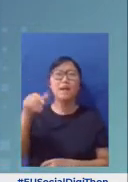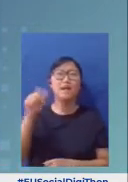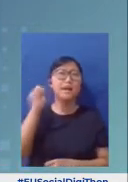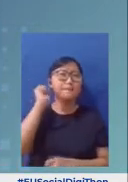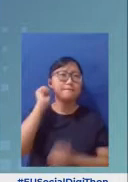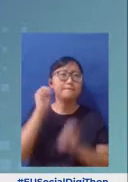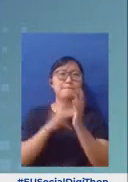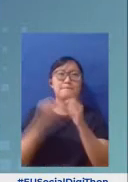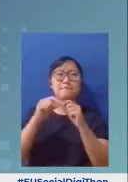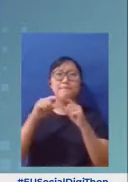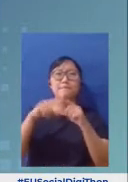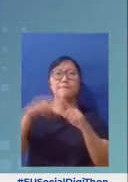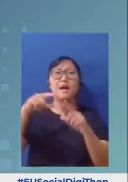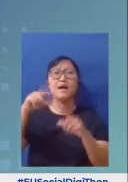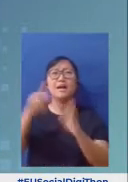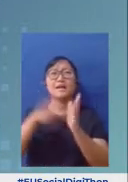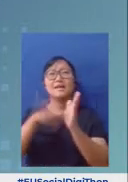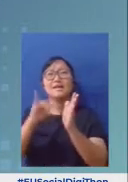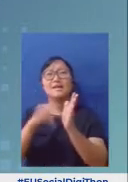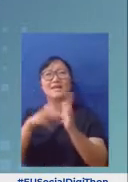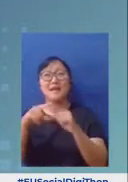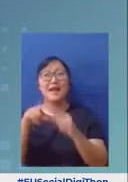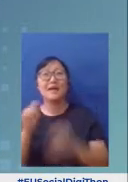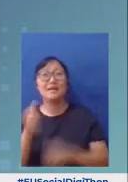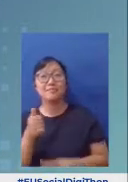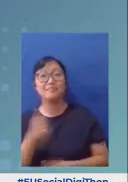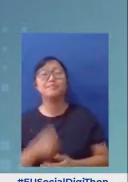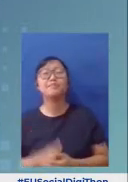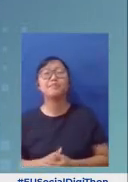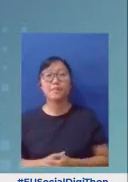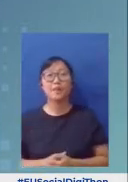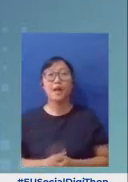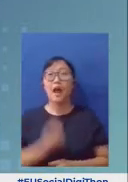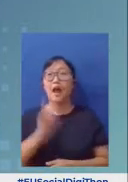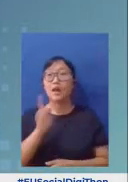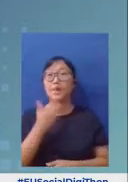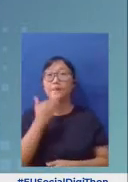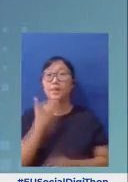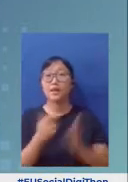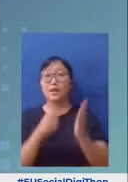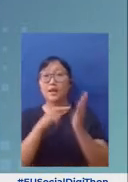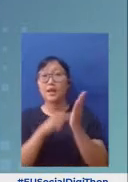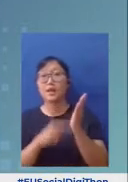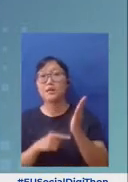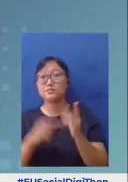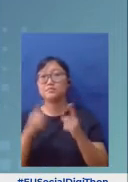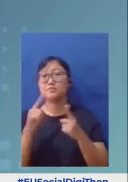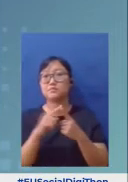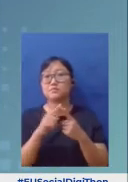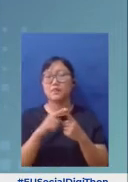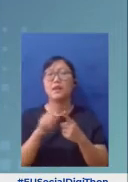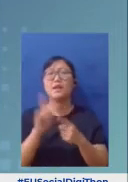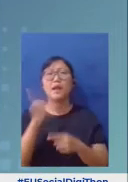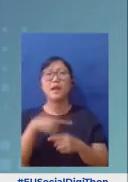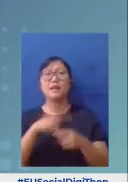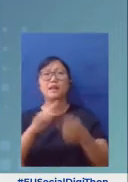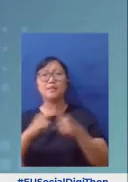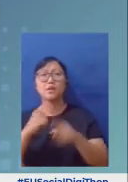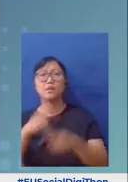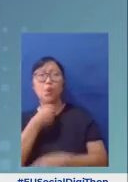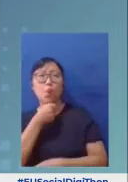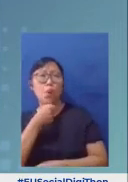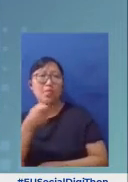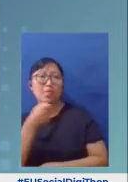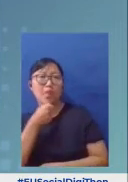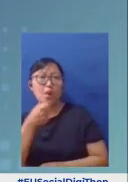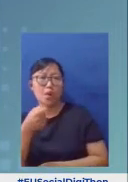aja deh gitu ya. Nah, ada pertanyaan nih, Mbak Nina. Dari balik lagi nih dari teman-teman wartawan kita yang menanyakan, yaitu